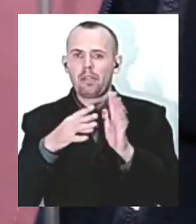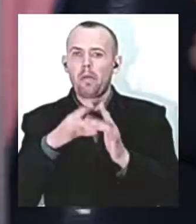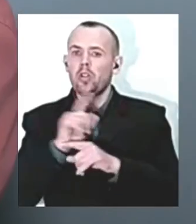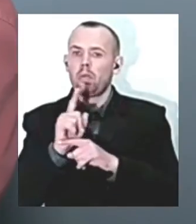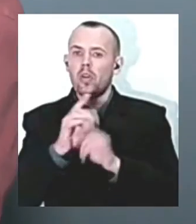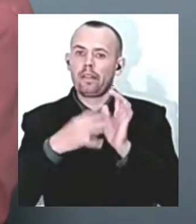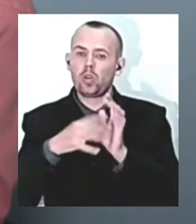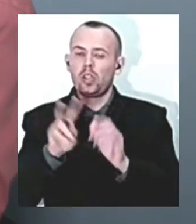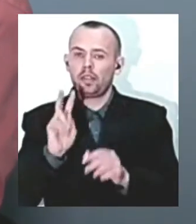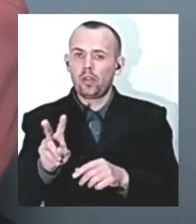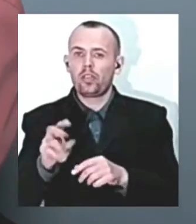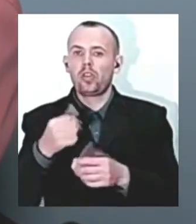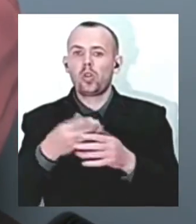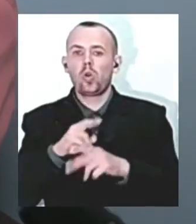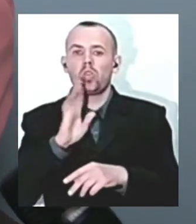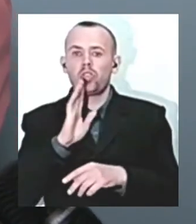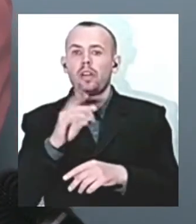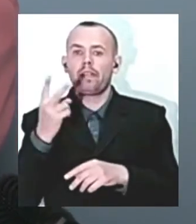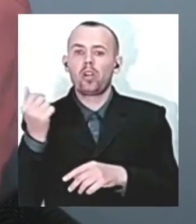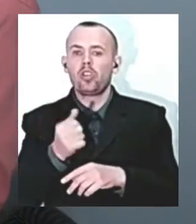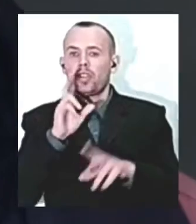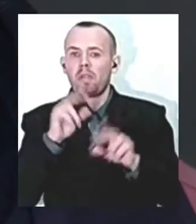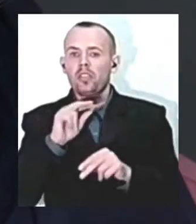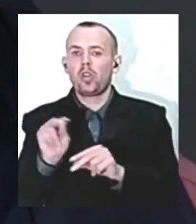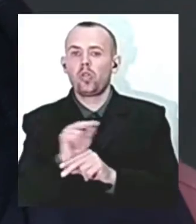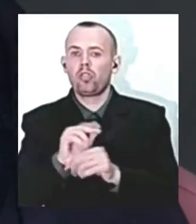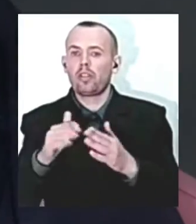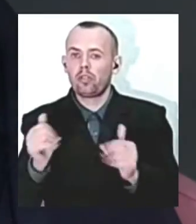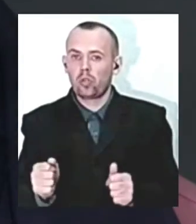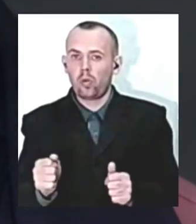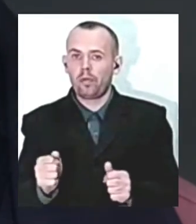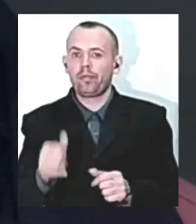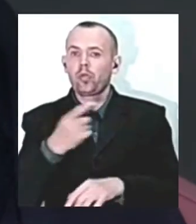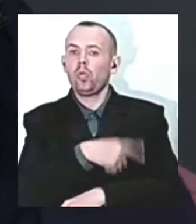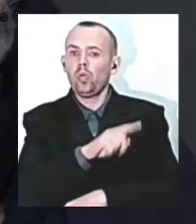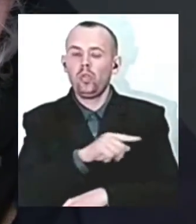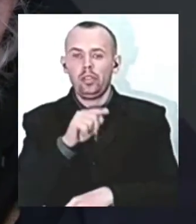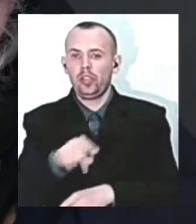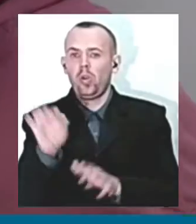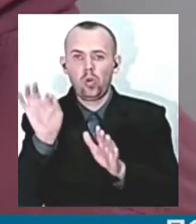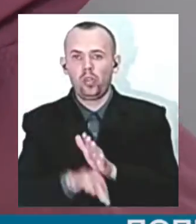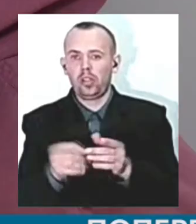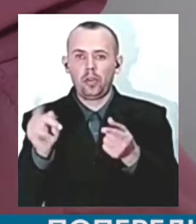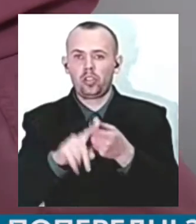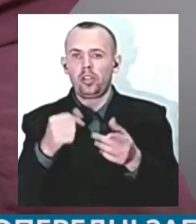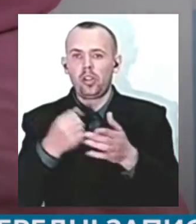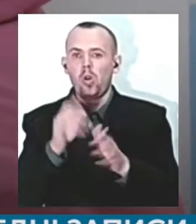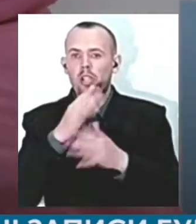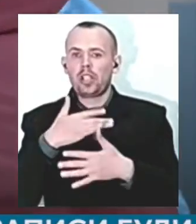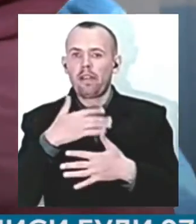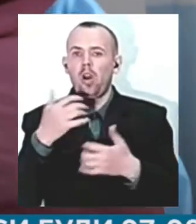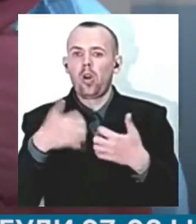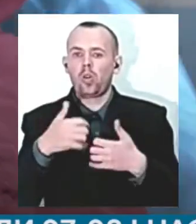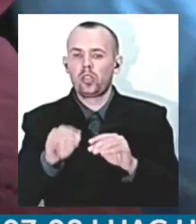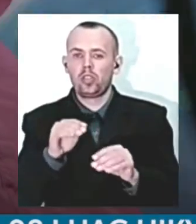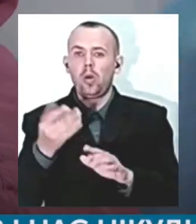цього жінка 2 тижні намагалась лікуватися вдома. У лікарні її одразу підключили до кисневого концентратору. Предыдущі